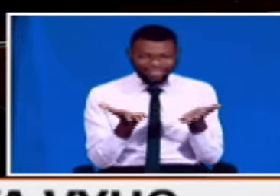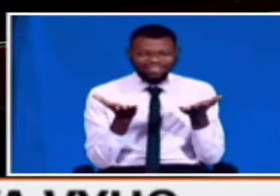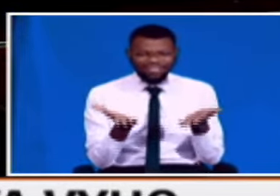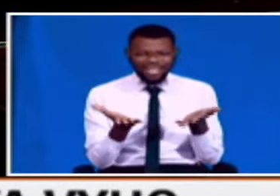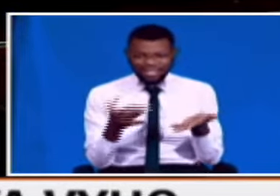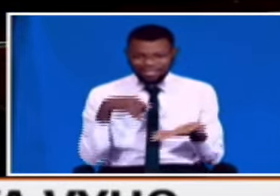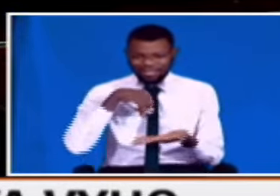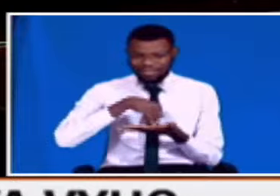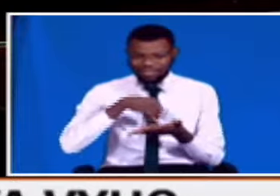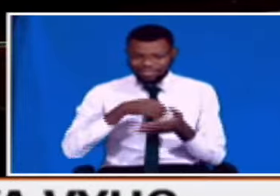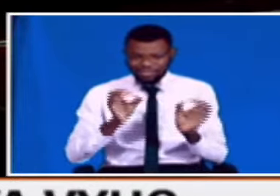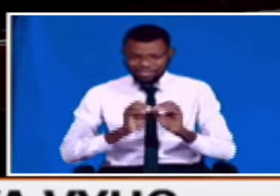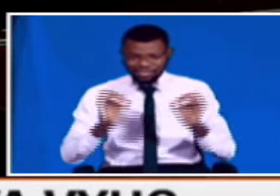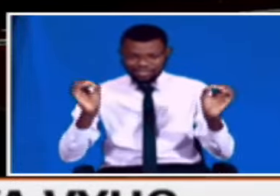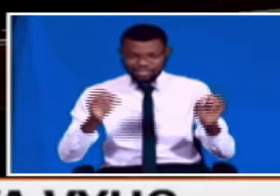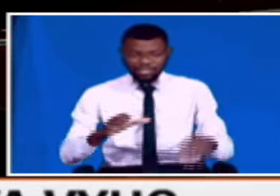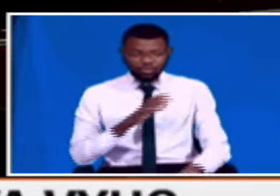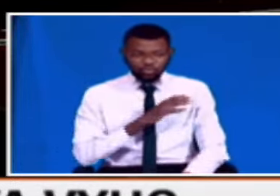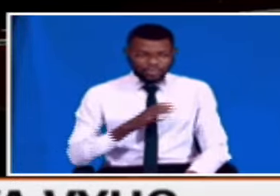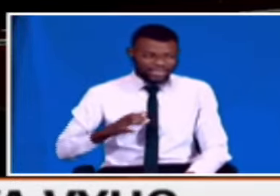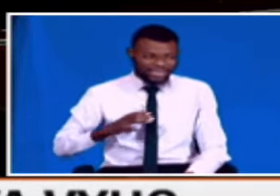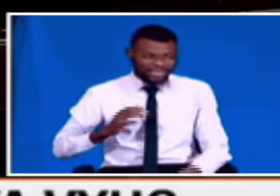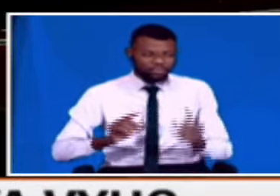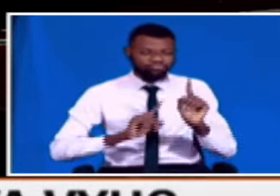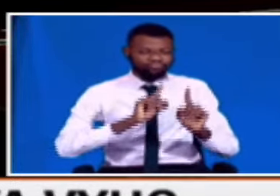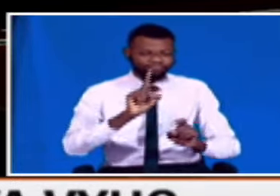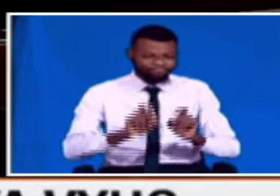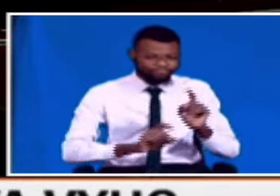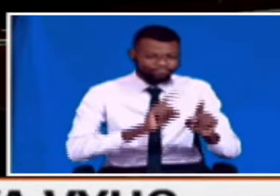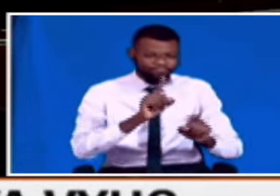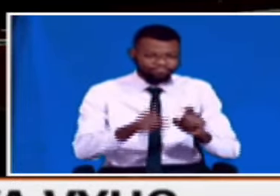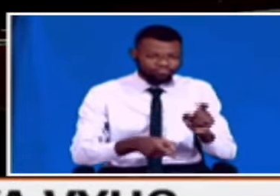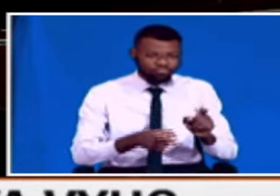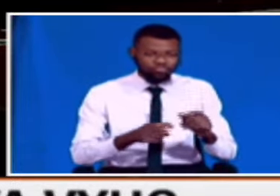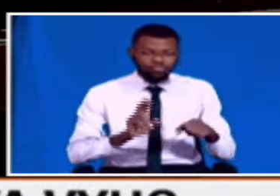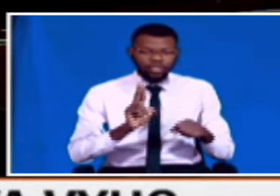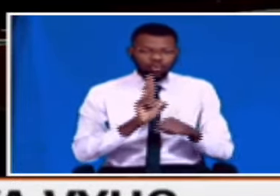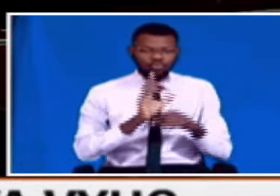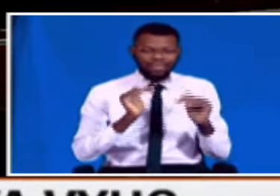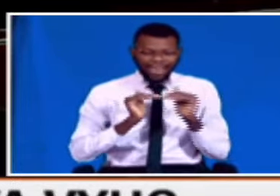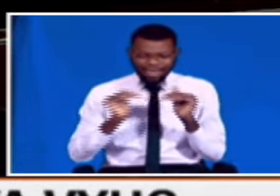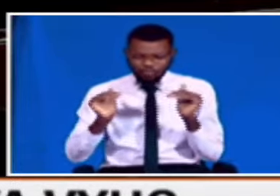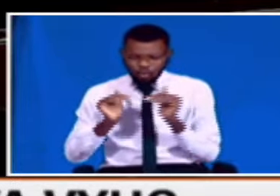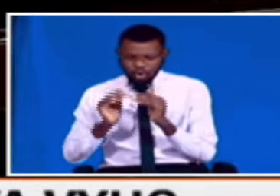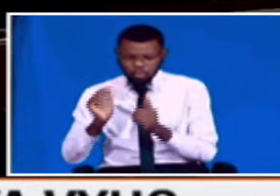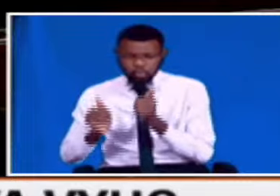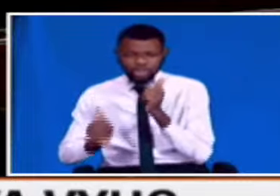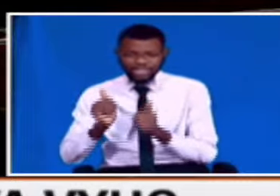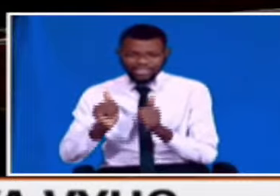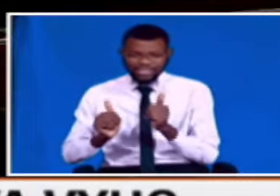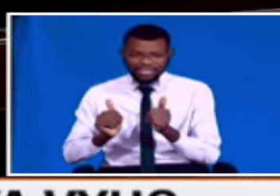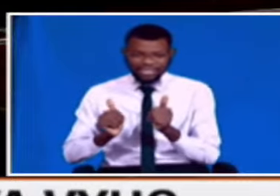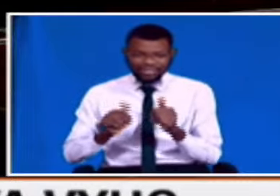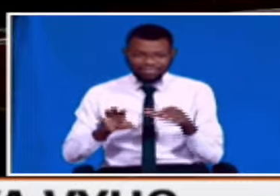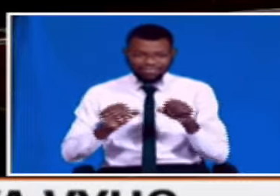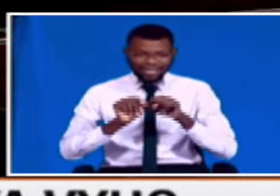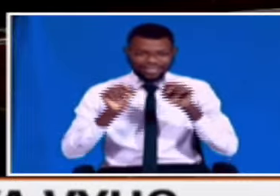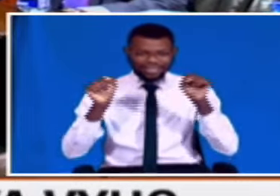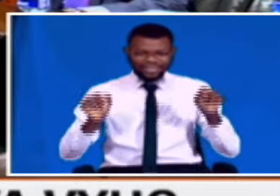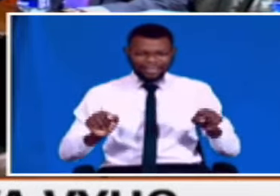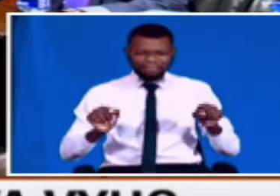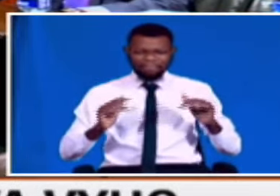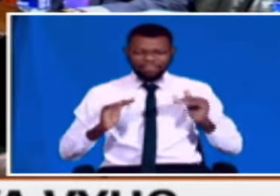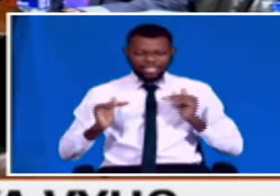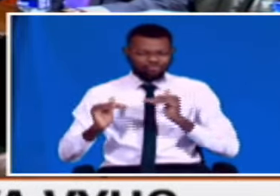kamati iliibua masuala kuhusu vitengo vilivyotumika kugawanya fedha hizo, huku ikidai kuwa mfumo huo haukuwa na